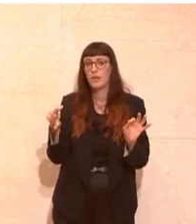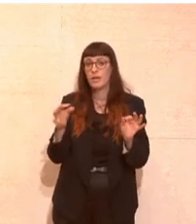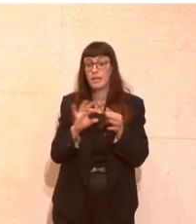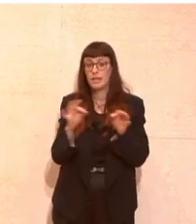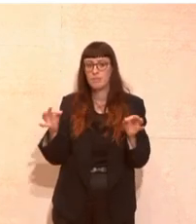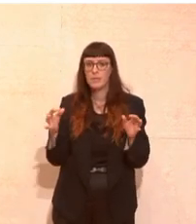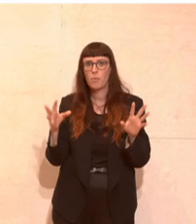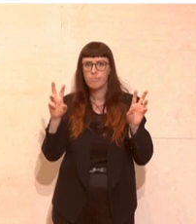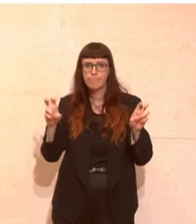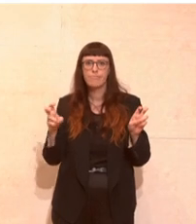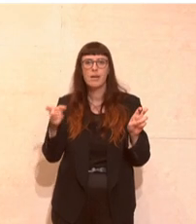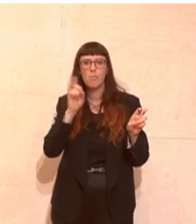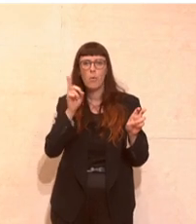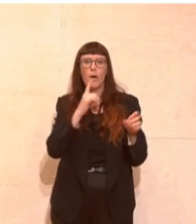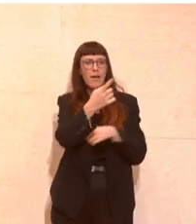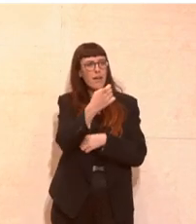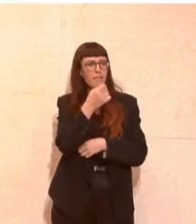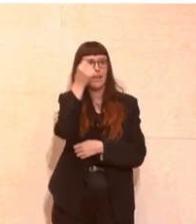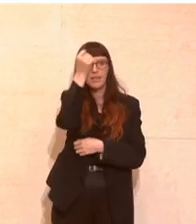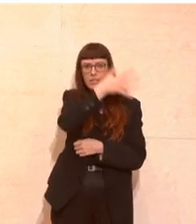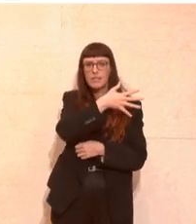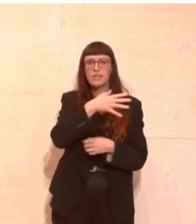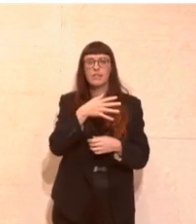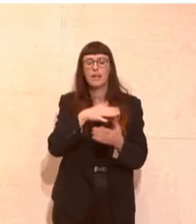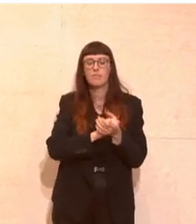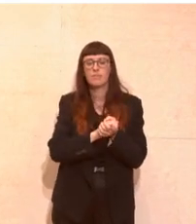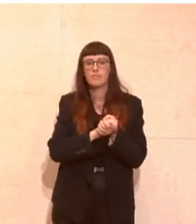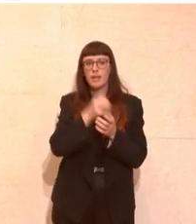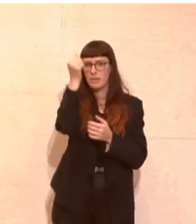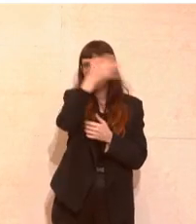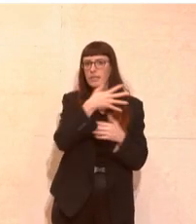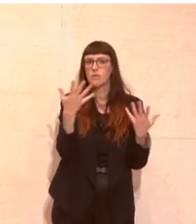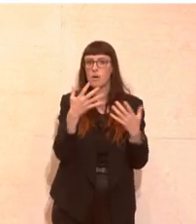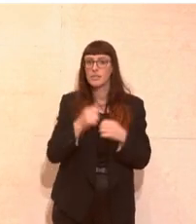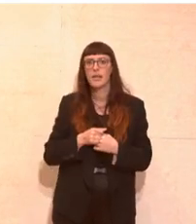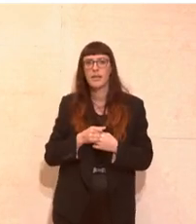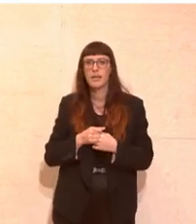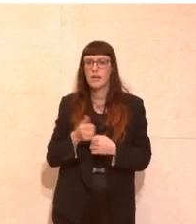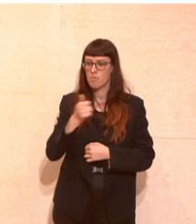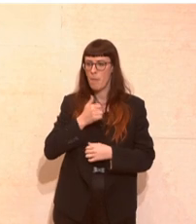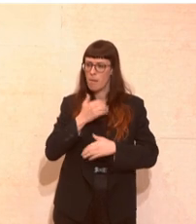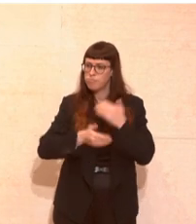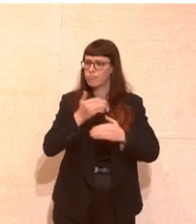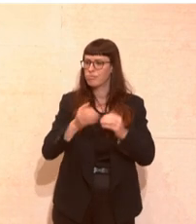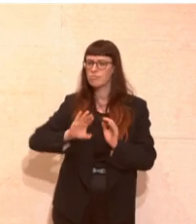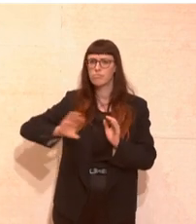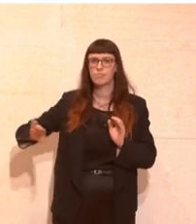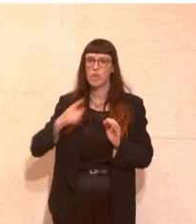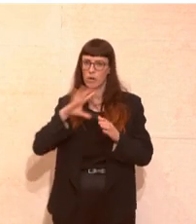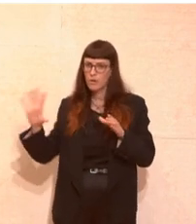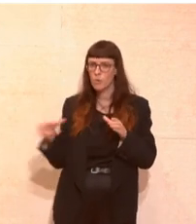de professionnels et de parents américaines, « nothing about me without me », c'est-à-dire nous tous, et je pense que Stéphanie l'a dit, c'est